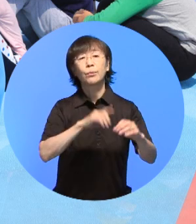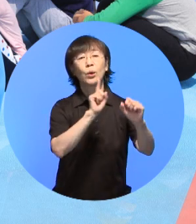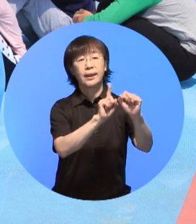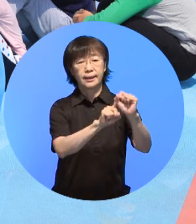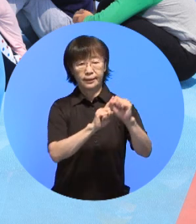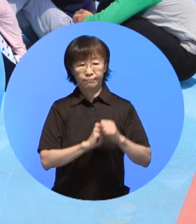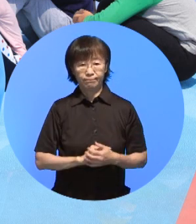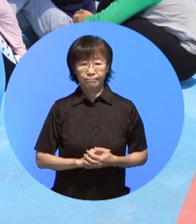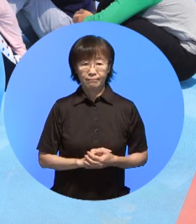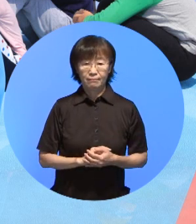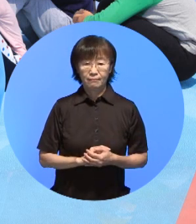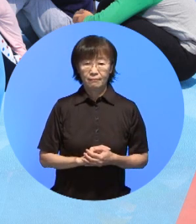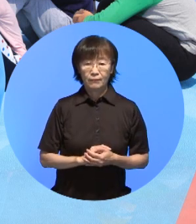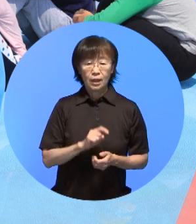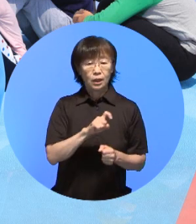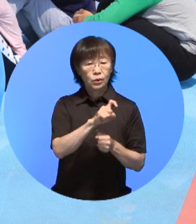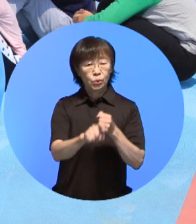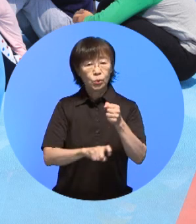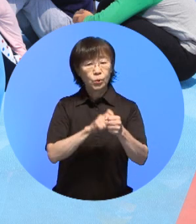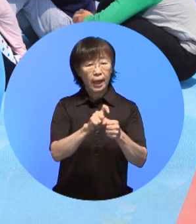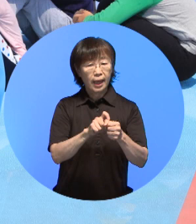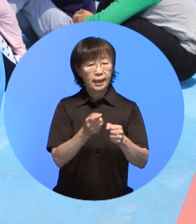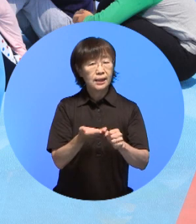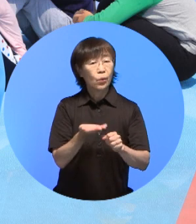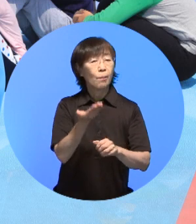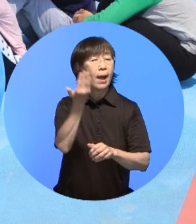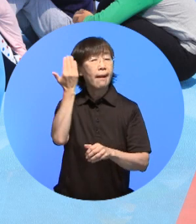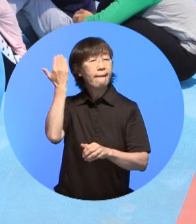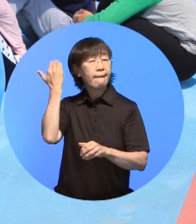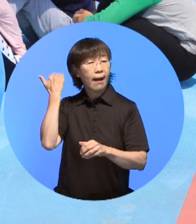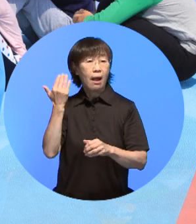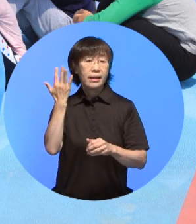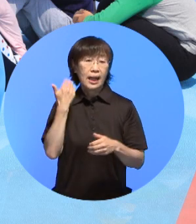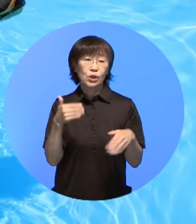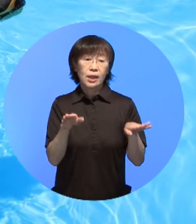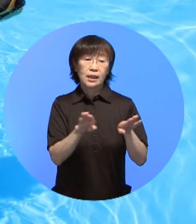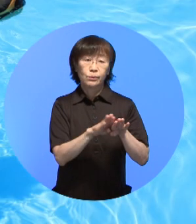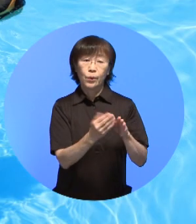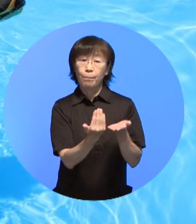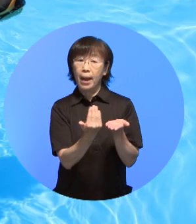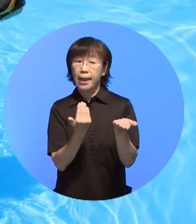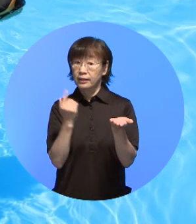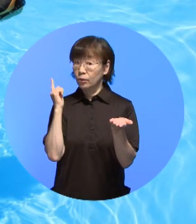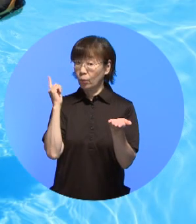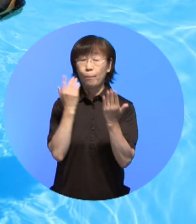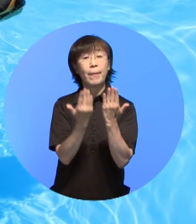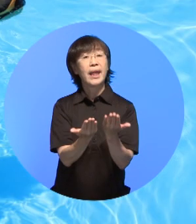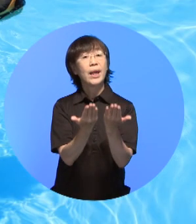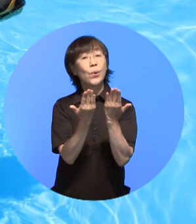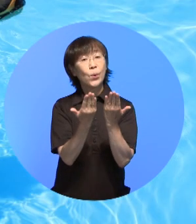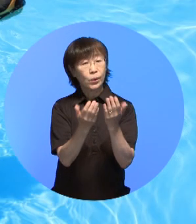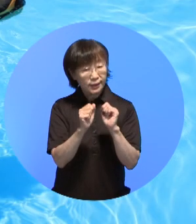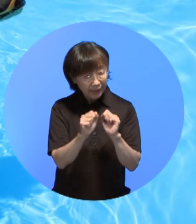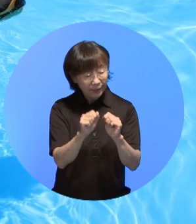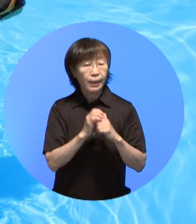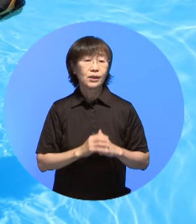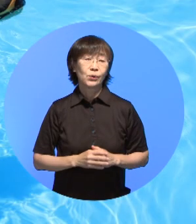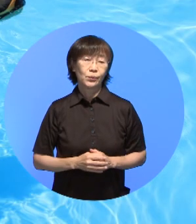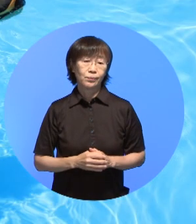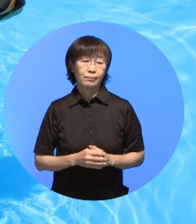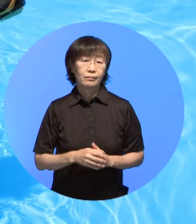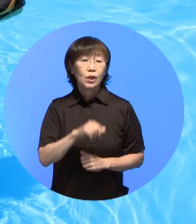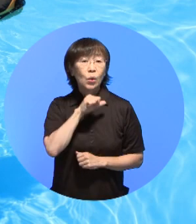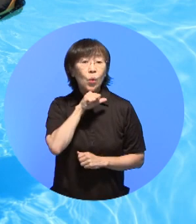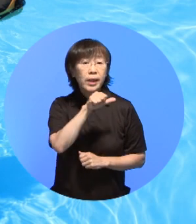知ってもらおうと行われているもので同校では10年以上前から夏休みを前に着意水泳の授業を